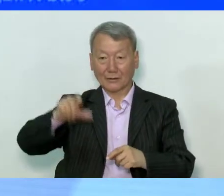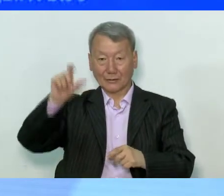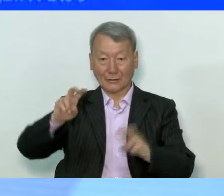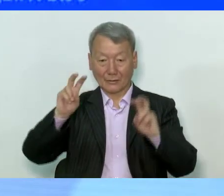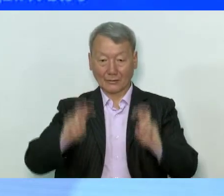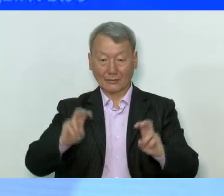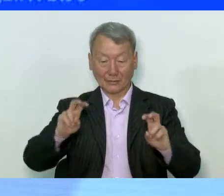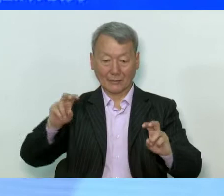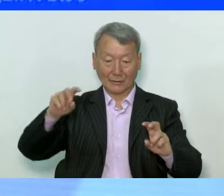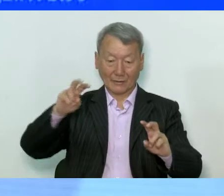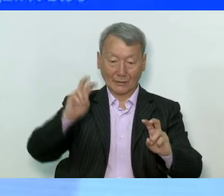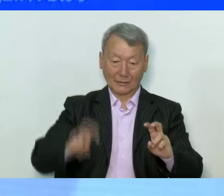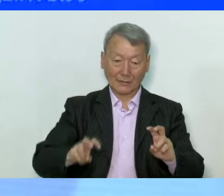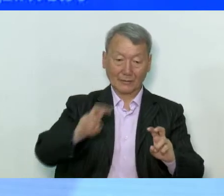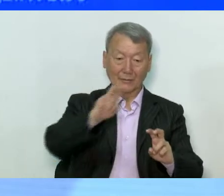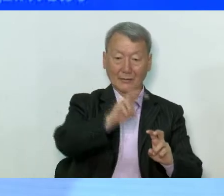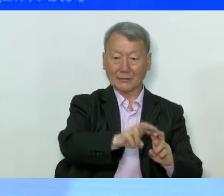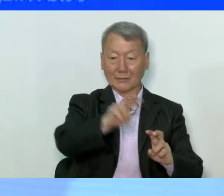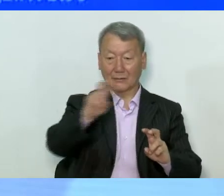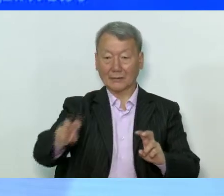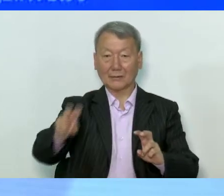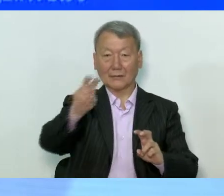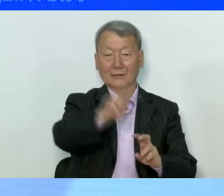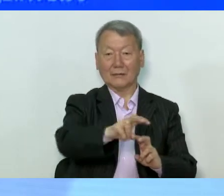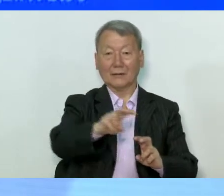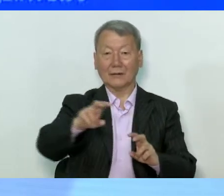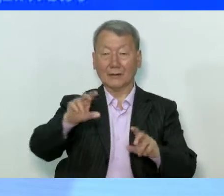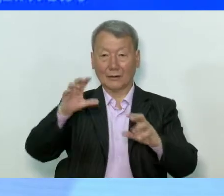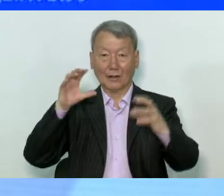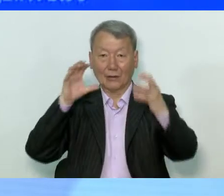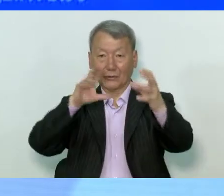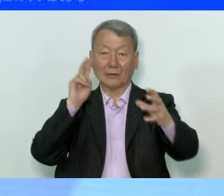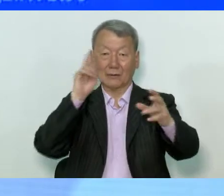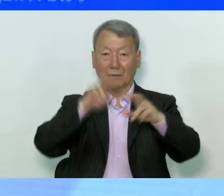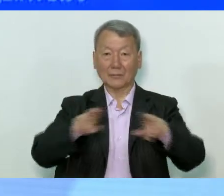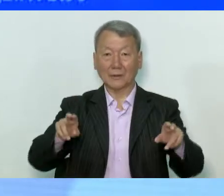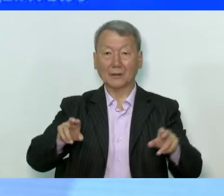жарандарыбыздын коопсуздугу боюнча. Бүгүнкү күндө ошол